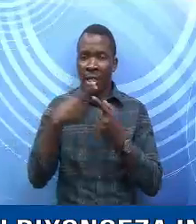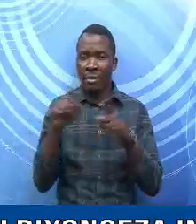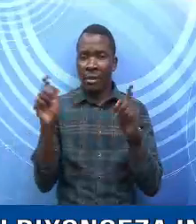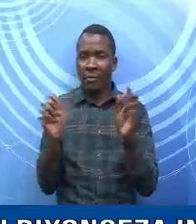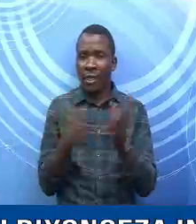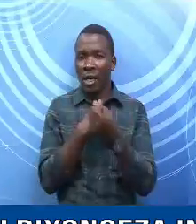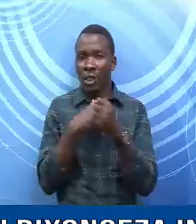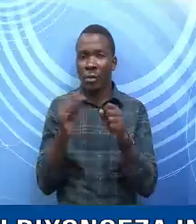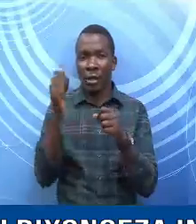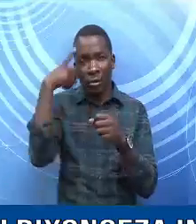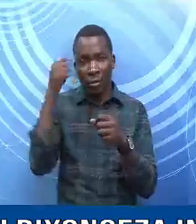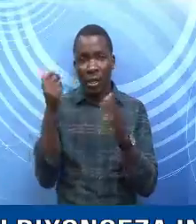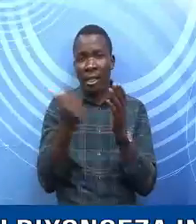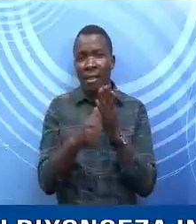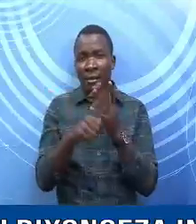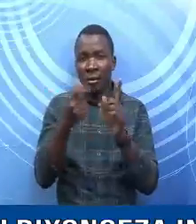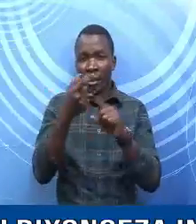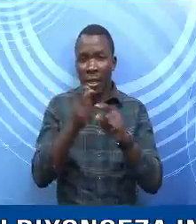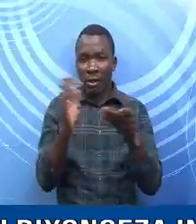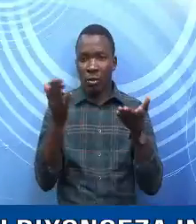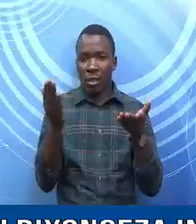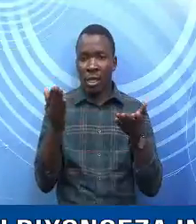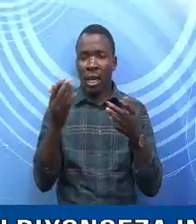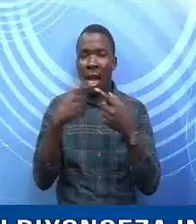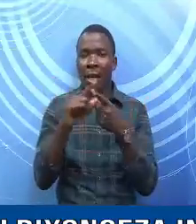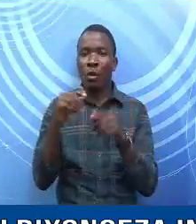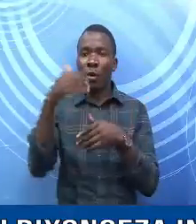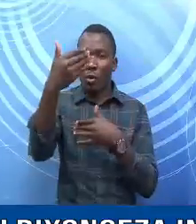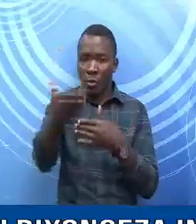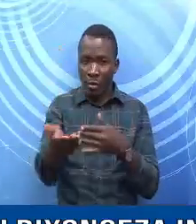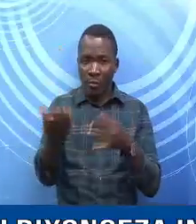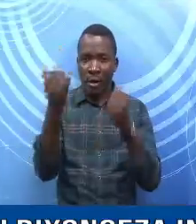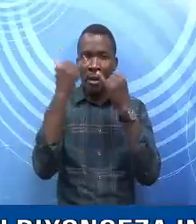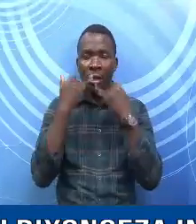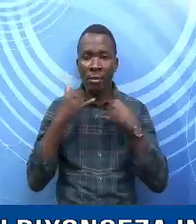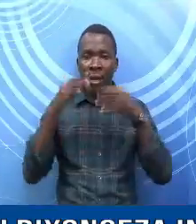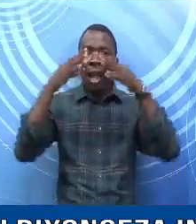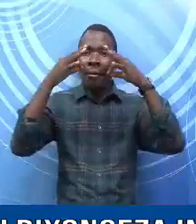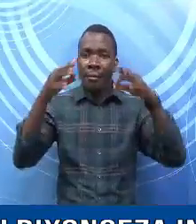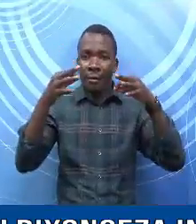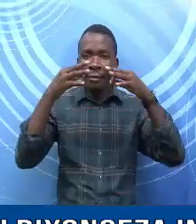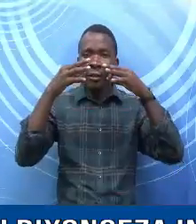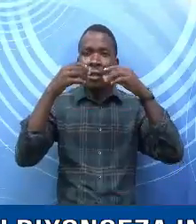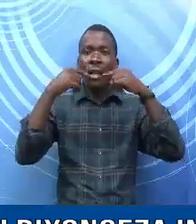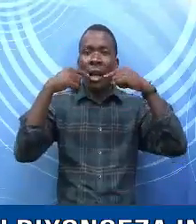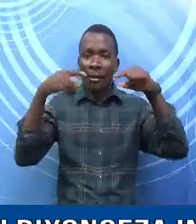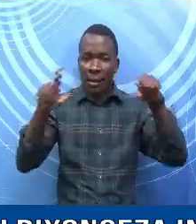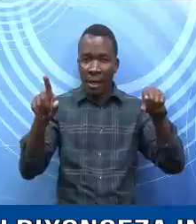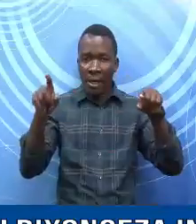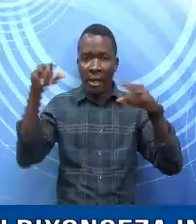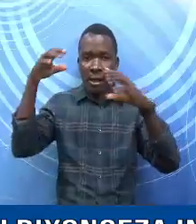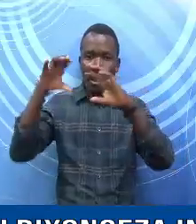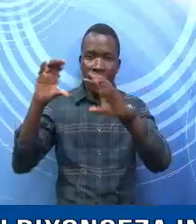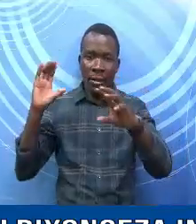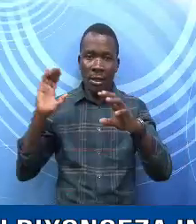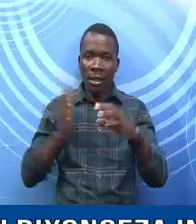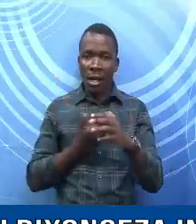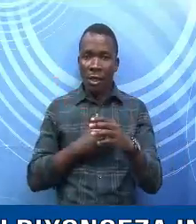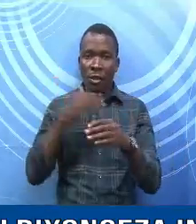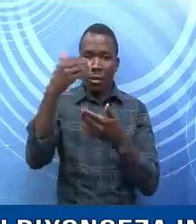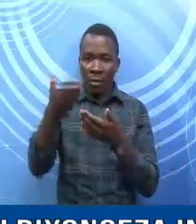ngo tumenye imvano y'iki kibazo. Gusa ubwo bazagira icyo batubwira tukazabigarukaho mu makuru yacu ataha. Gusa umunyamabanga nshingwabikorwa w'umurenge